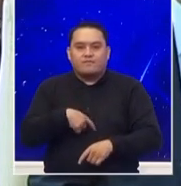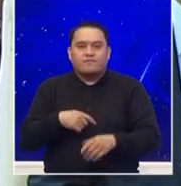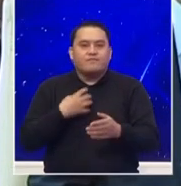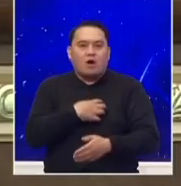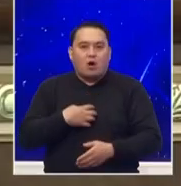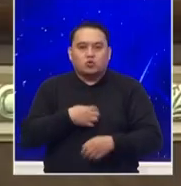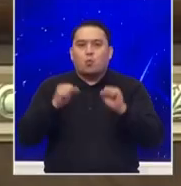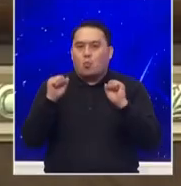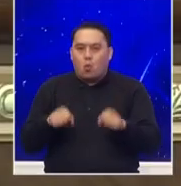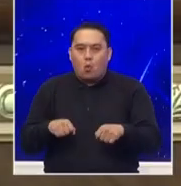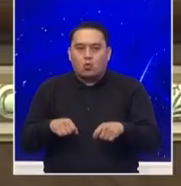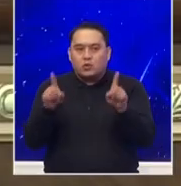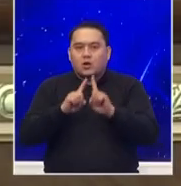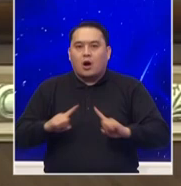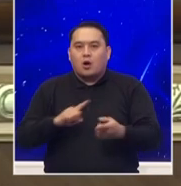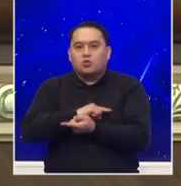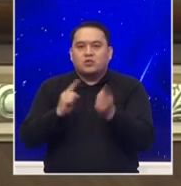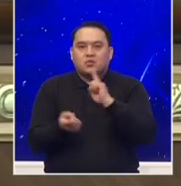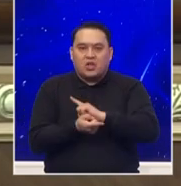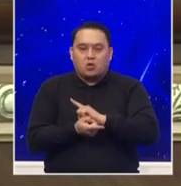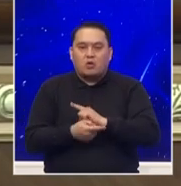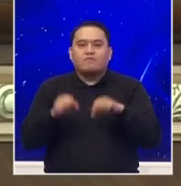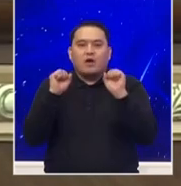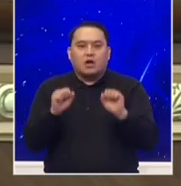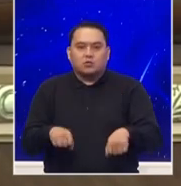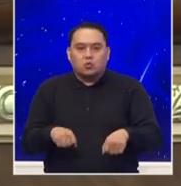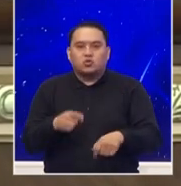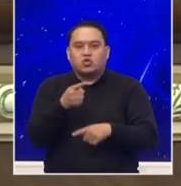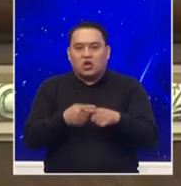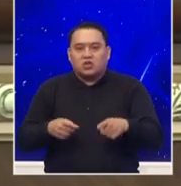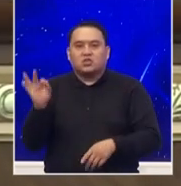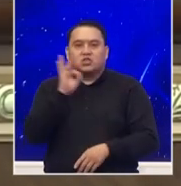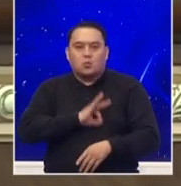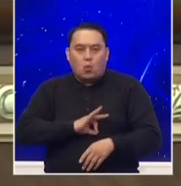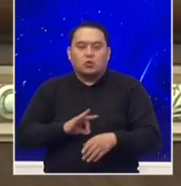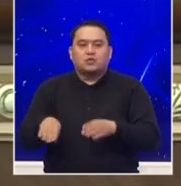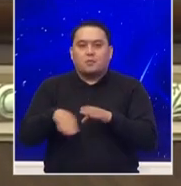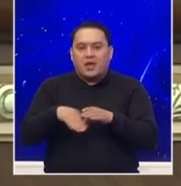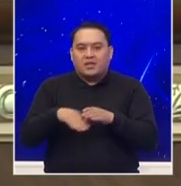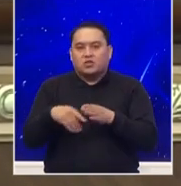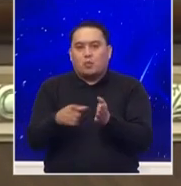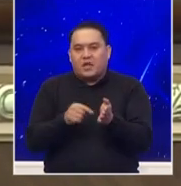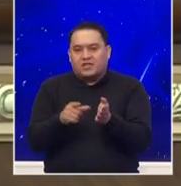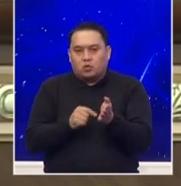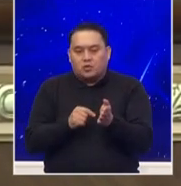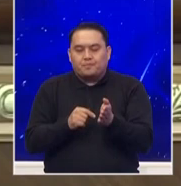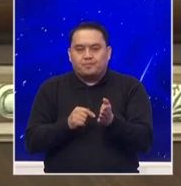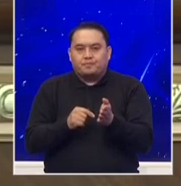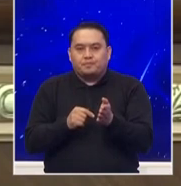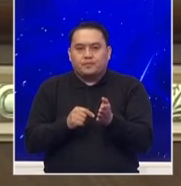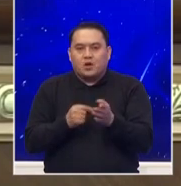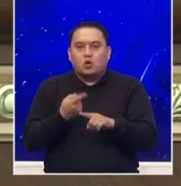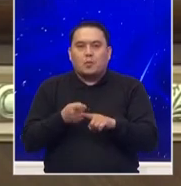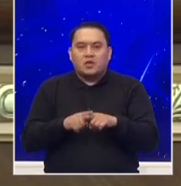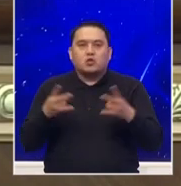важную, можно сказать, уникальную реформу. Возможность частичного изъятия и использования пенсионных активов.